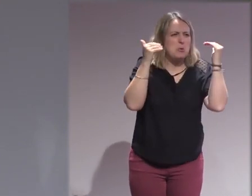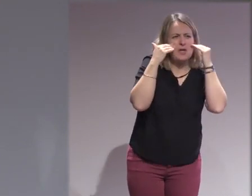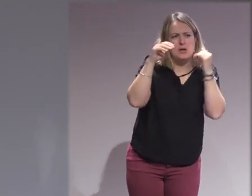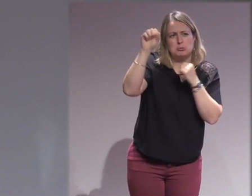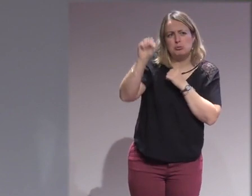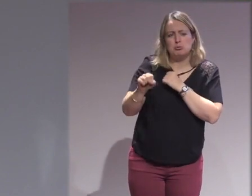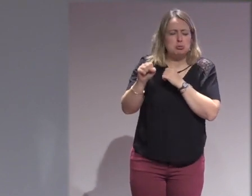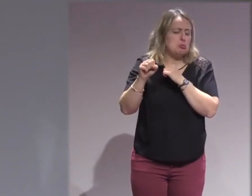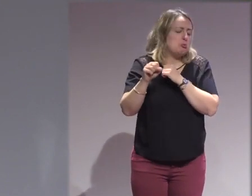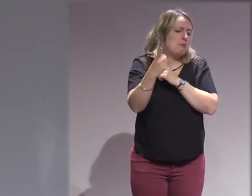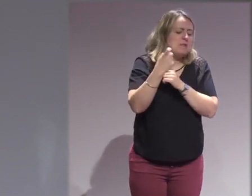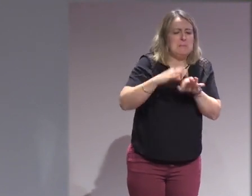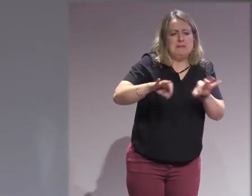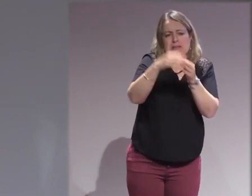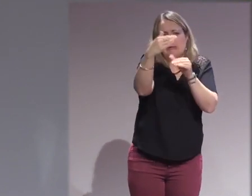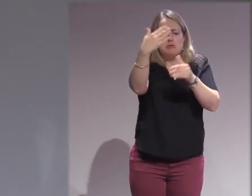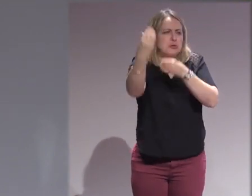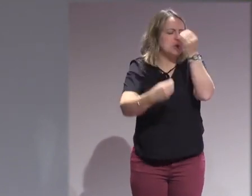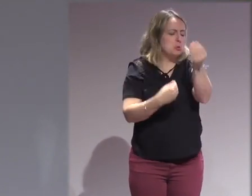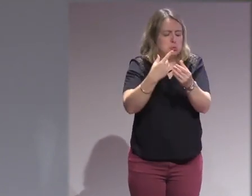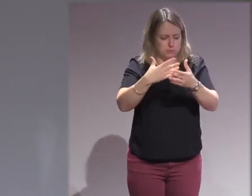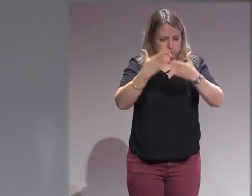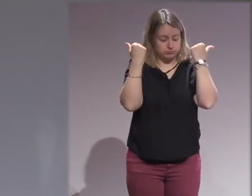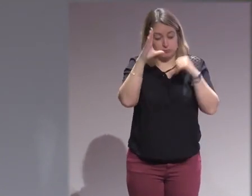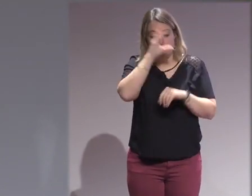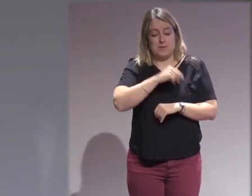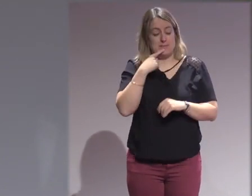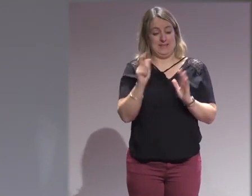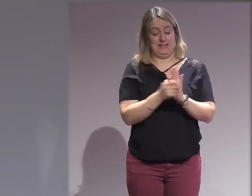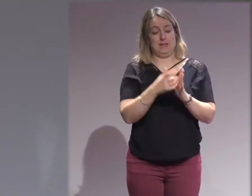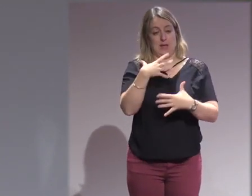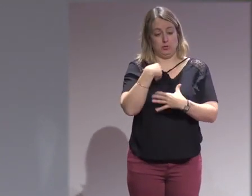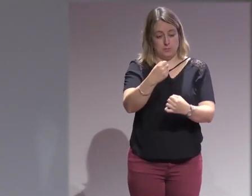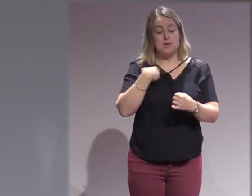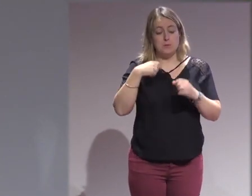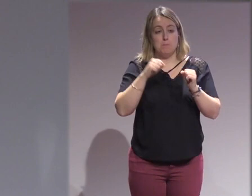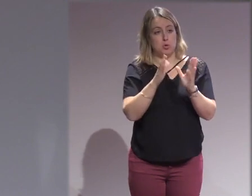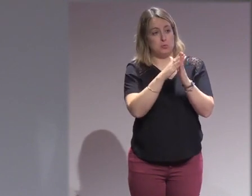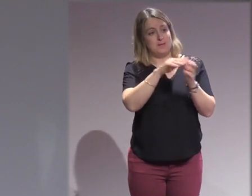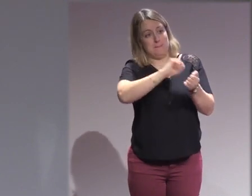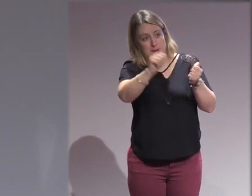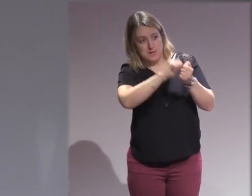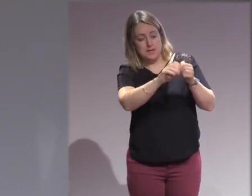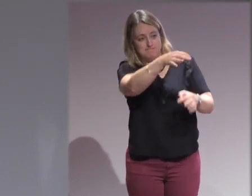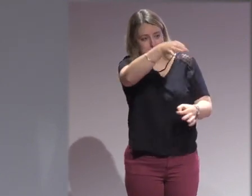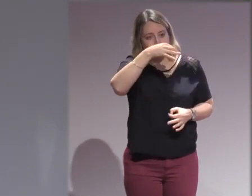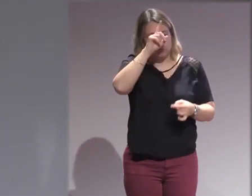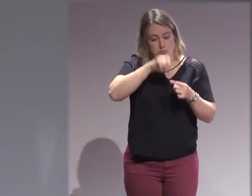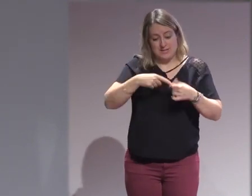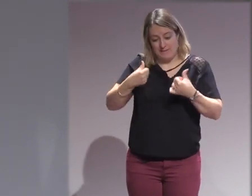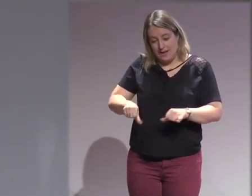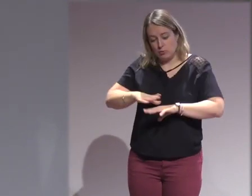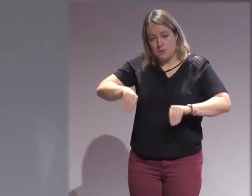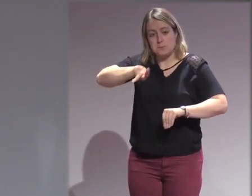il y a la possibilité, quand on est adopté, de demander un papier qui vous donnera le droit de travailler, séjourner en Éthiopie aussi longtemps que vous voulez,